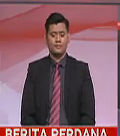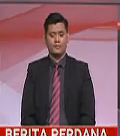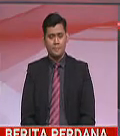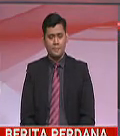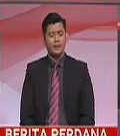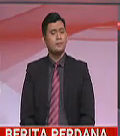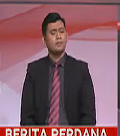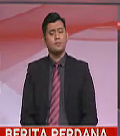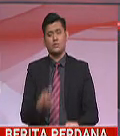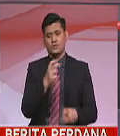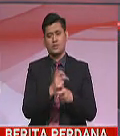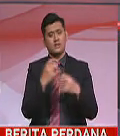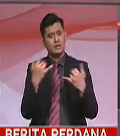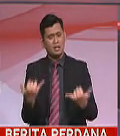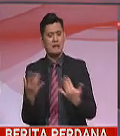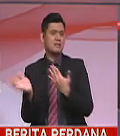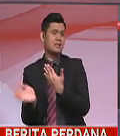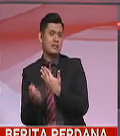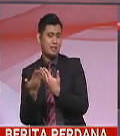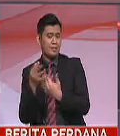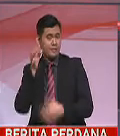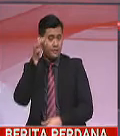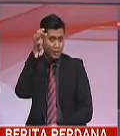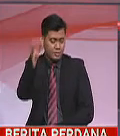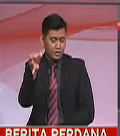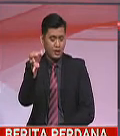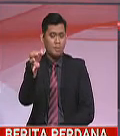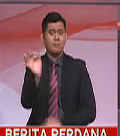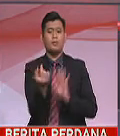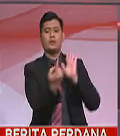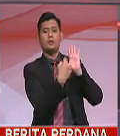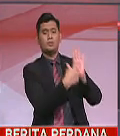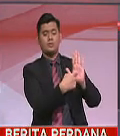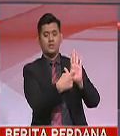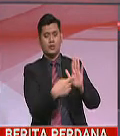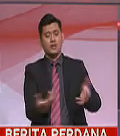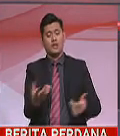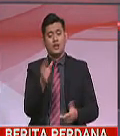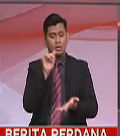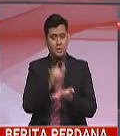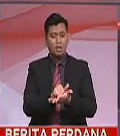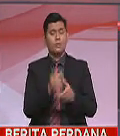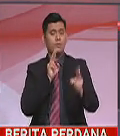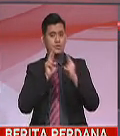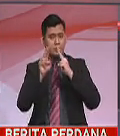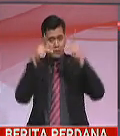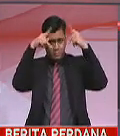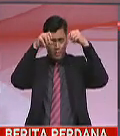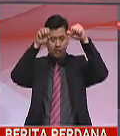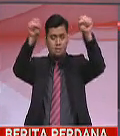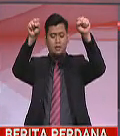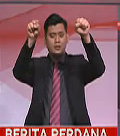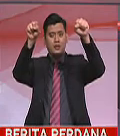Biar susah sekarang, senang kemudian. Begitulah gambaran yang diberi Presiden Persatuan Pemain Bola Sepak Profesional